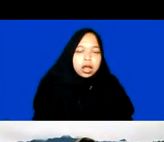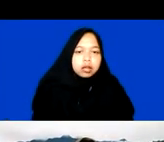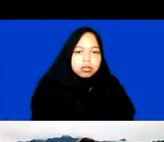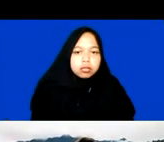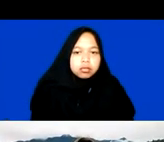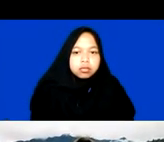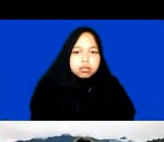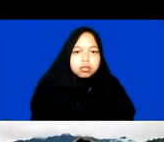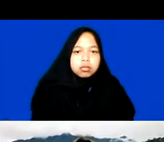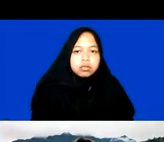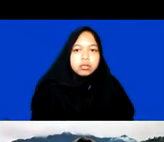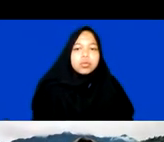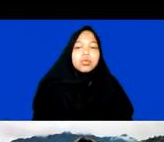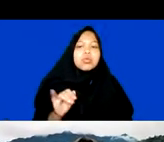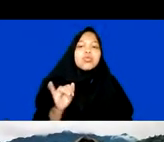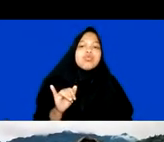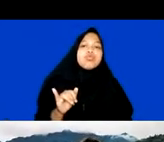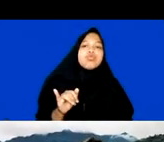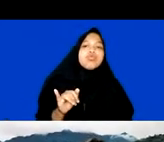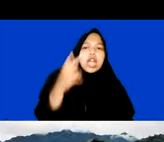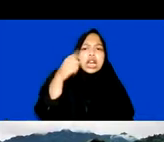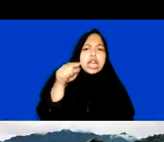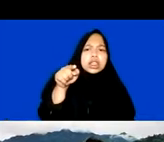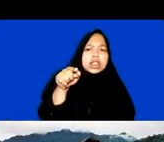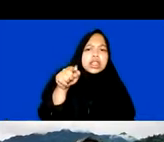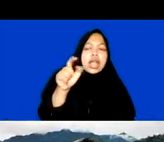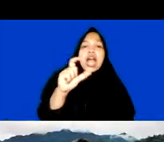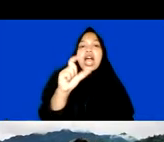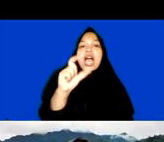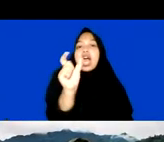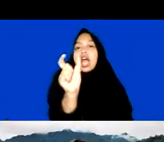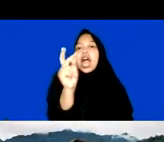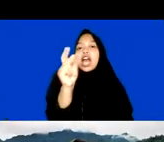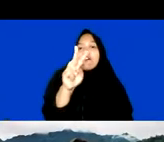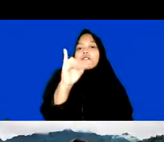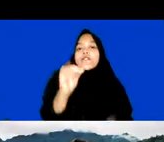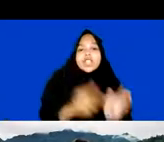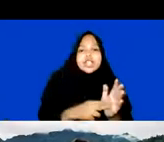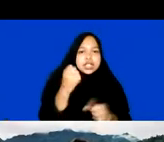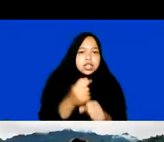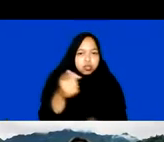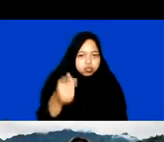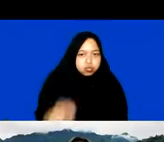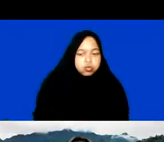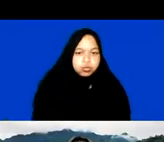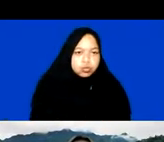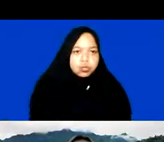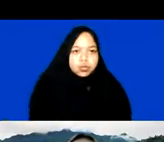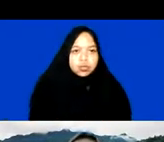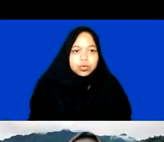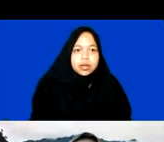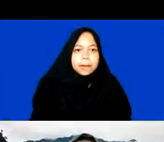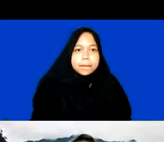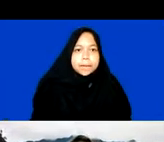Jadi ini, oh ya, ini. Nah, itu carving. Ya, ini carving ya, Mas, ya. Tadi terlewat. Nah, ini teman-teman mungkin bisa sambil dijelaskan,